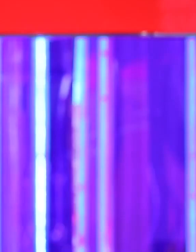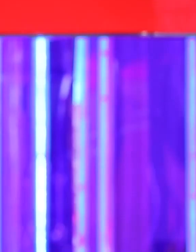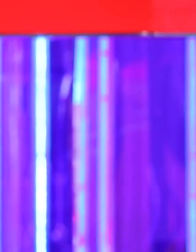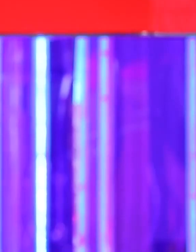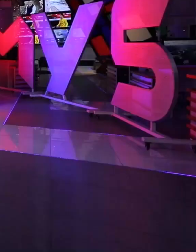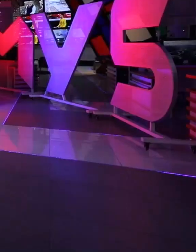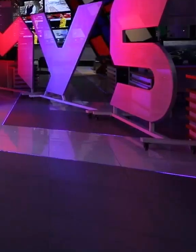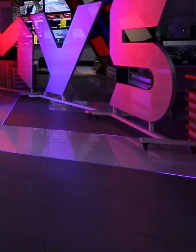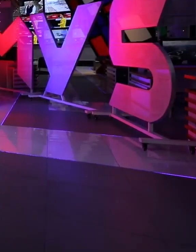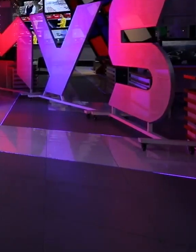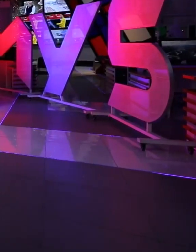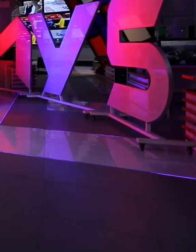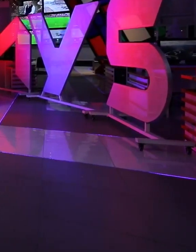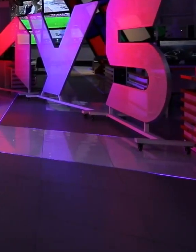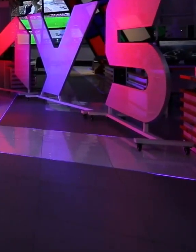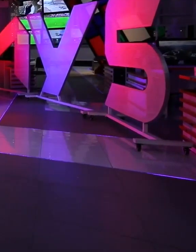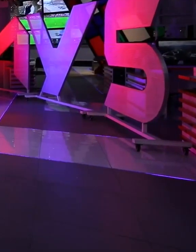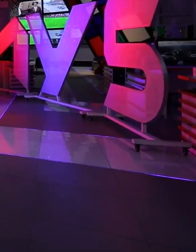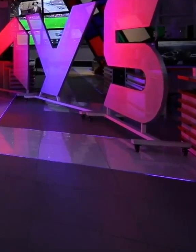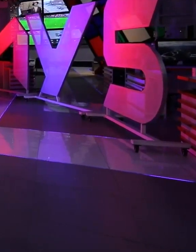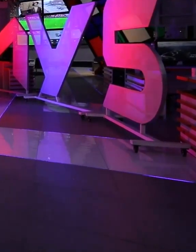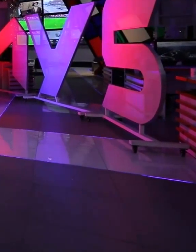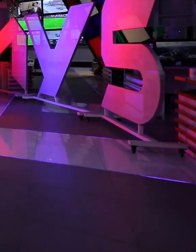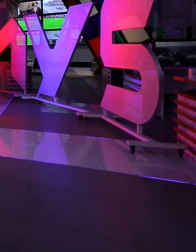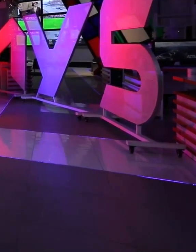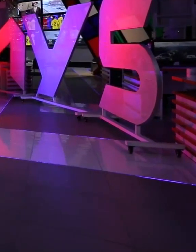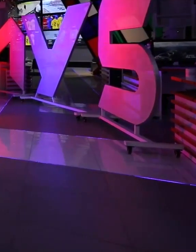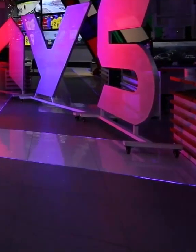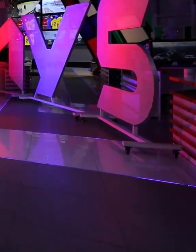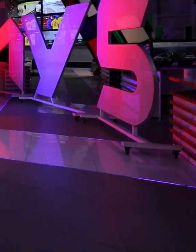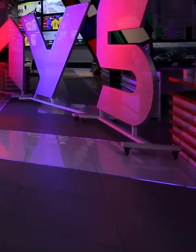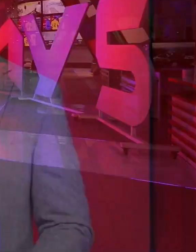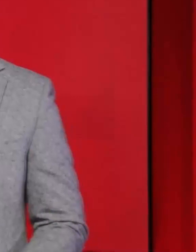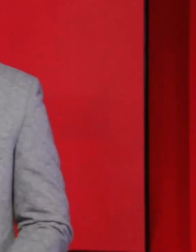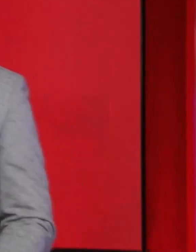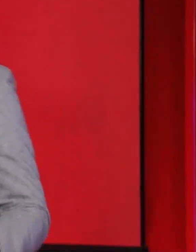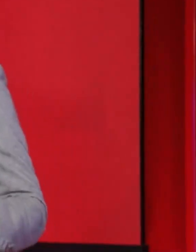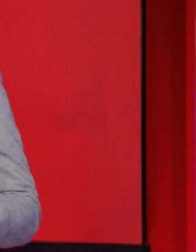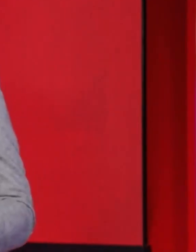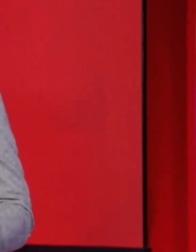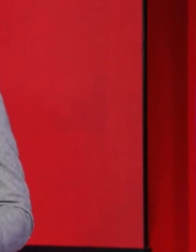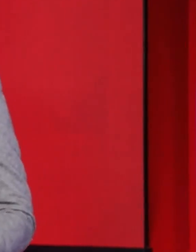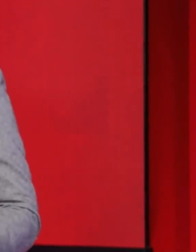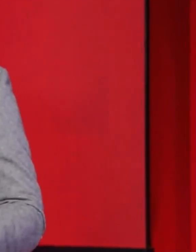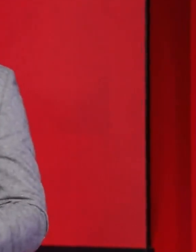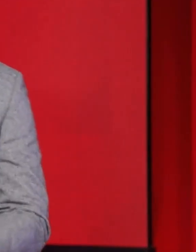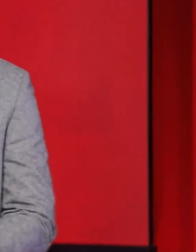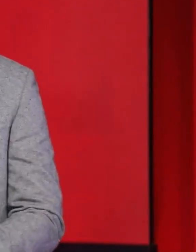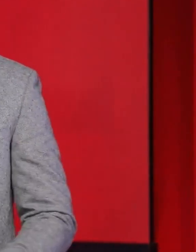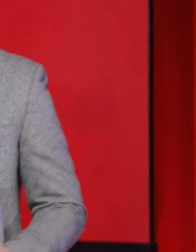undan muhimroq va qiziqarliroq mavzuga e'tibor qaratmoqchimiz. Samarqandlik hamyurtimiz prezidentdan orden